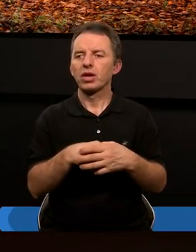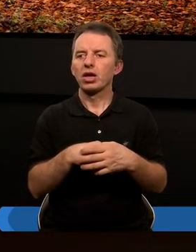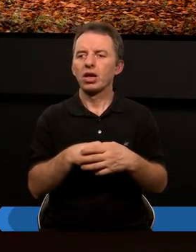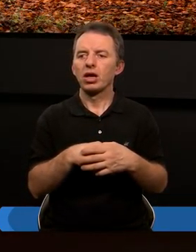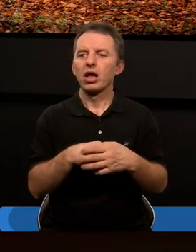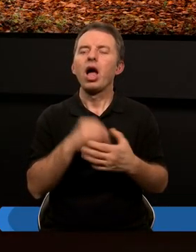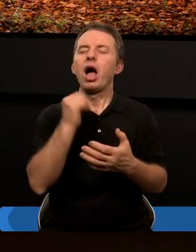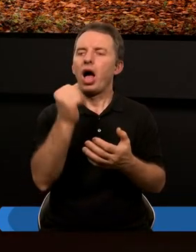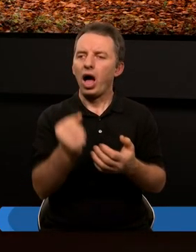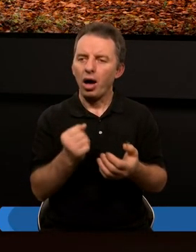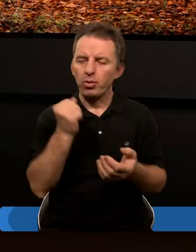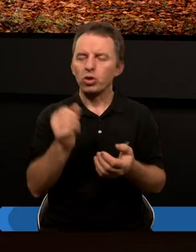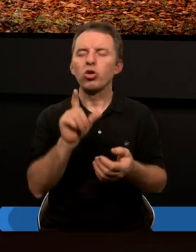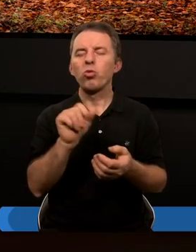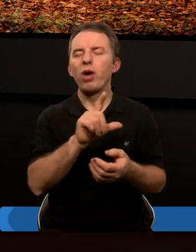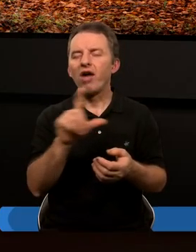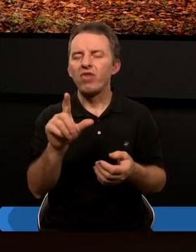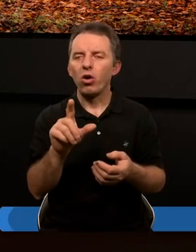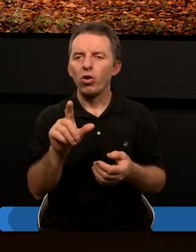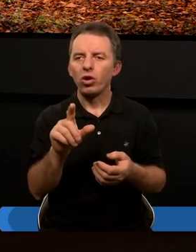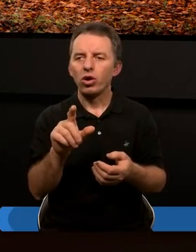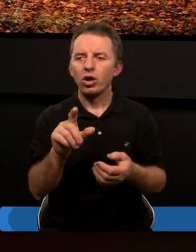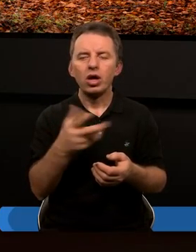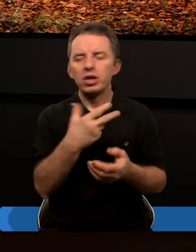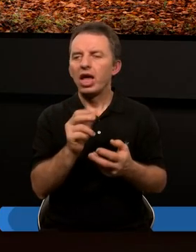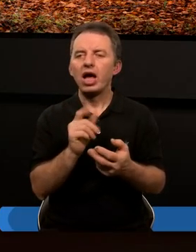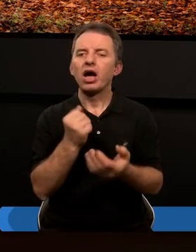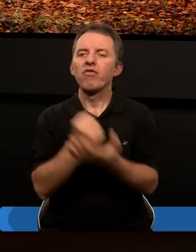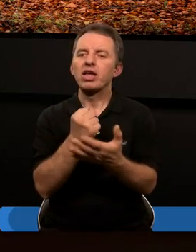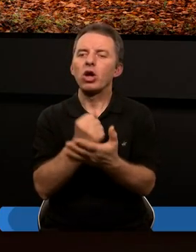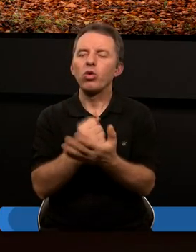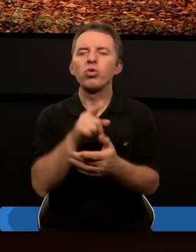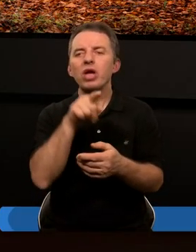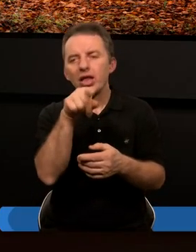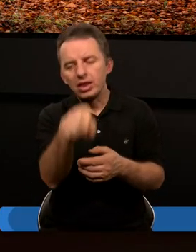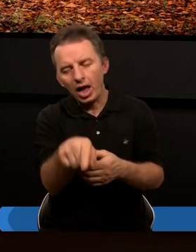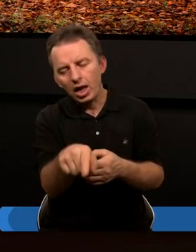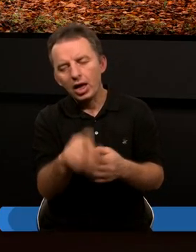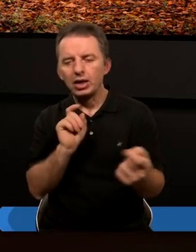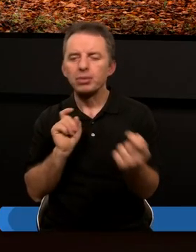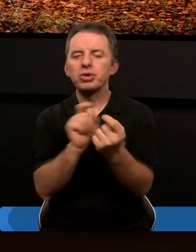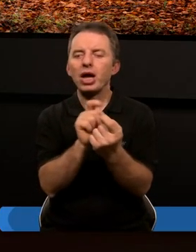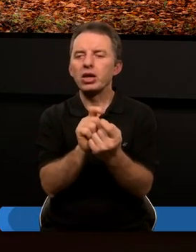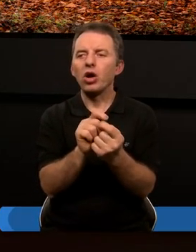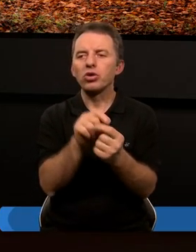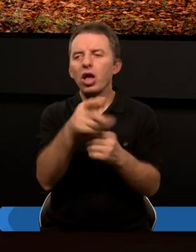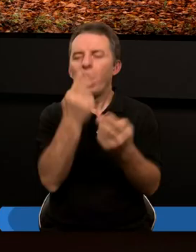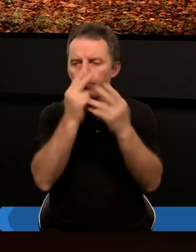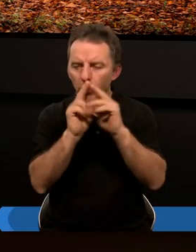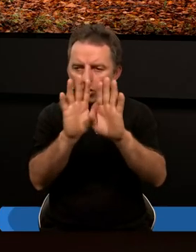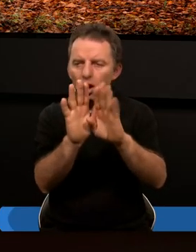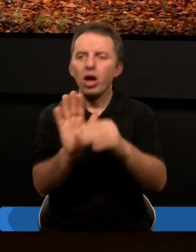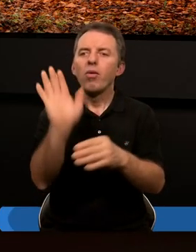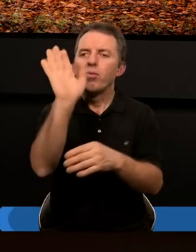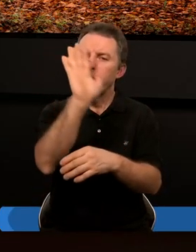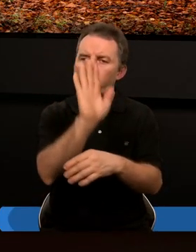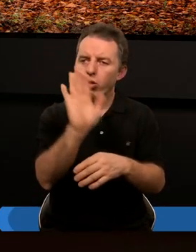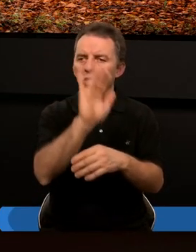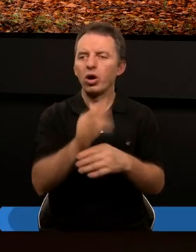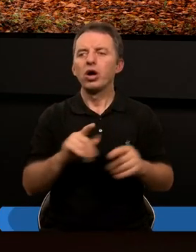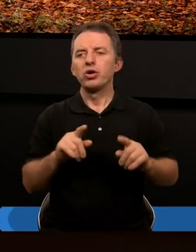I apostoł Paweł nie kwestionuje tej sprzeczności, tego kontrastu, ale pokazuje, że Bóg